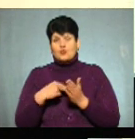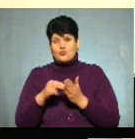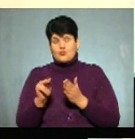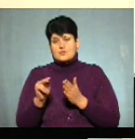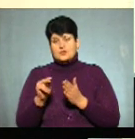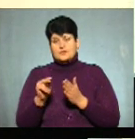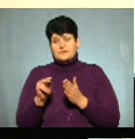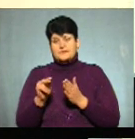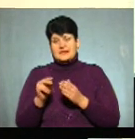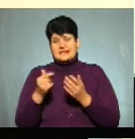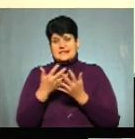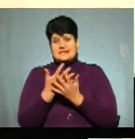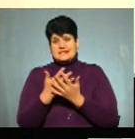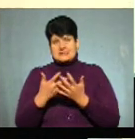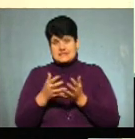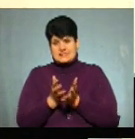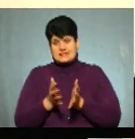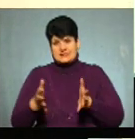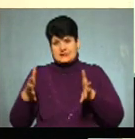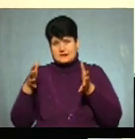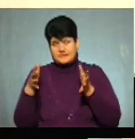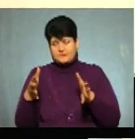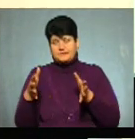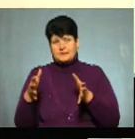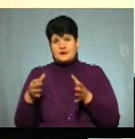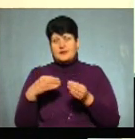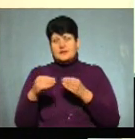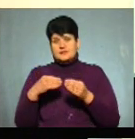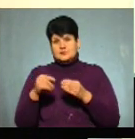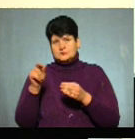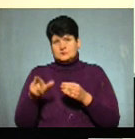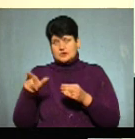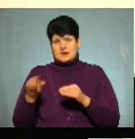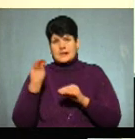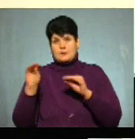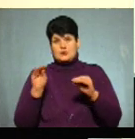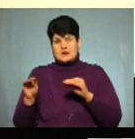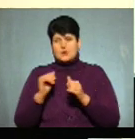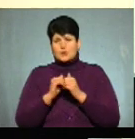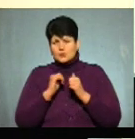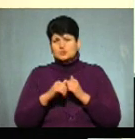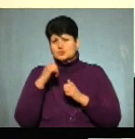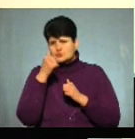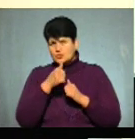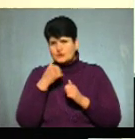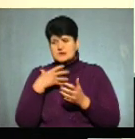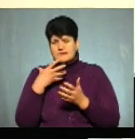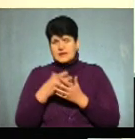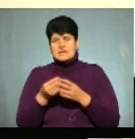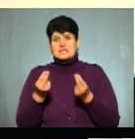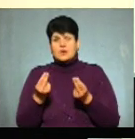придбано сітки для збору ПЕТ-пляшки, розставлено їх по місту. І щорічно за власні